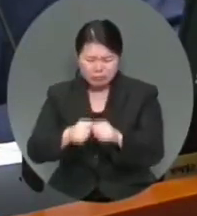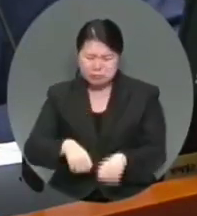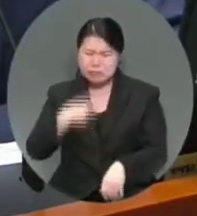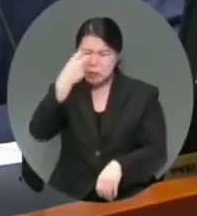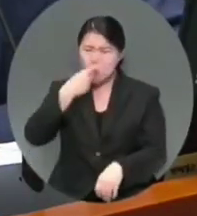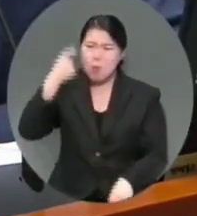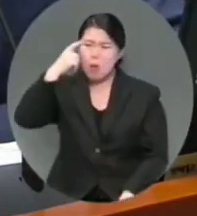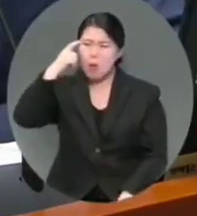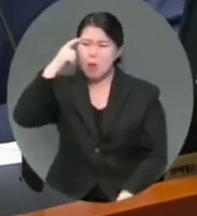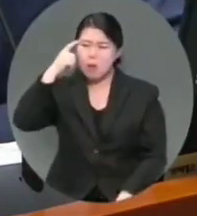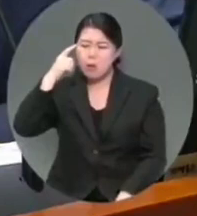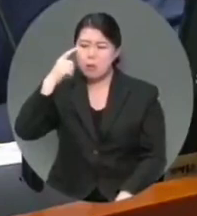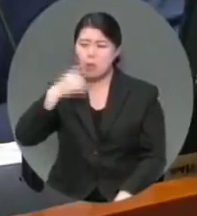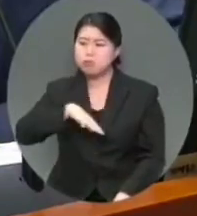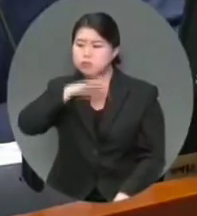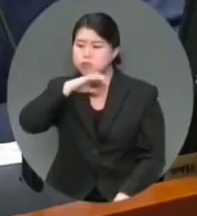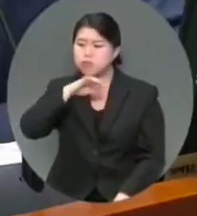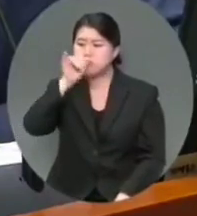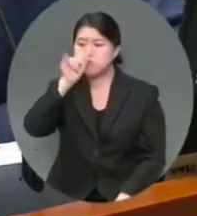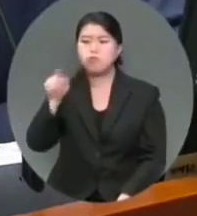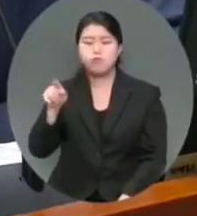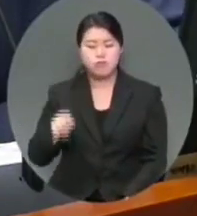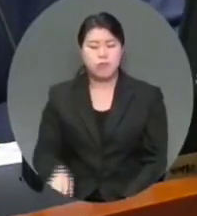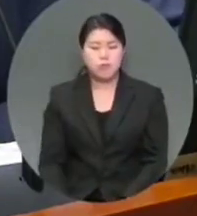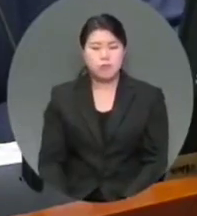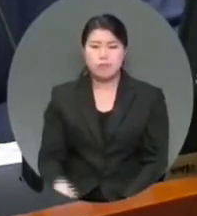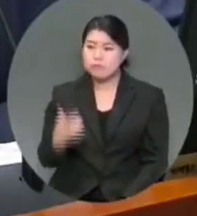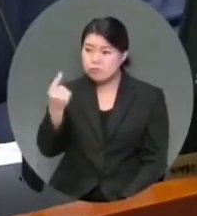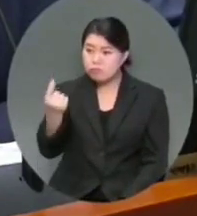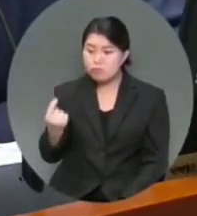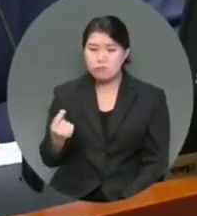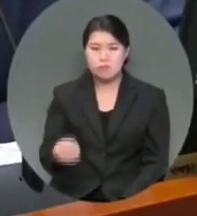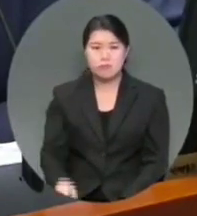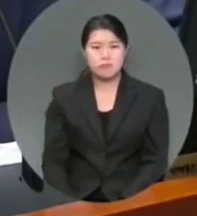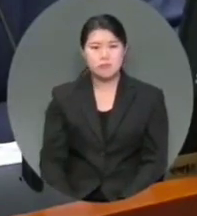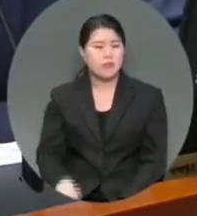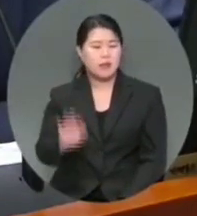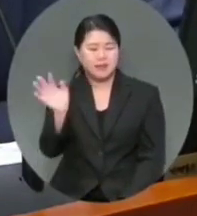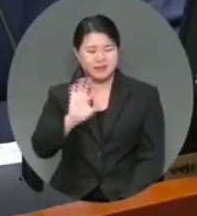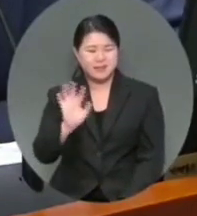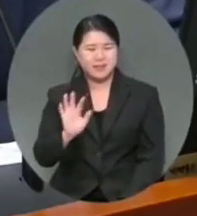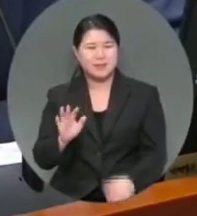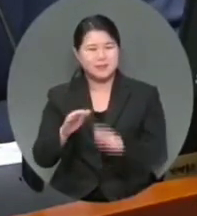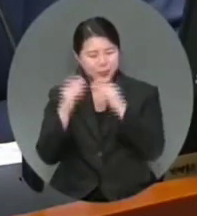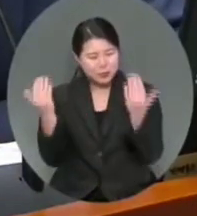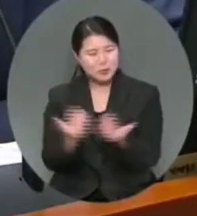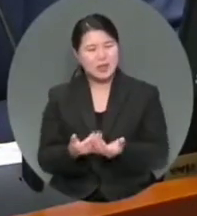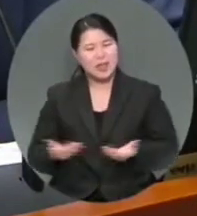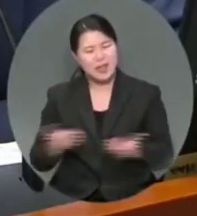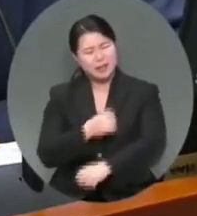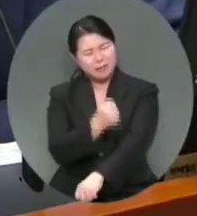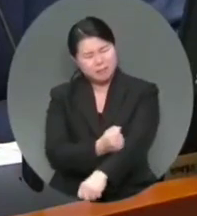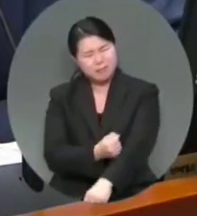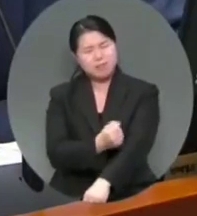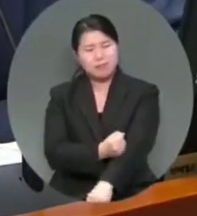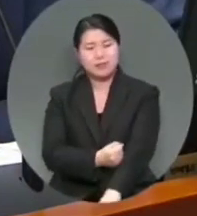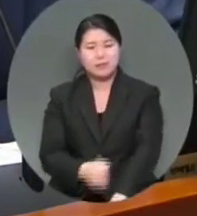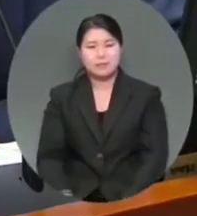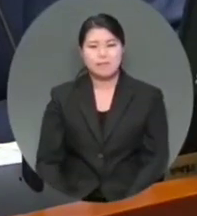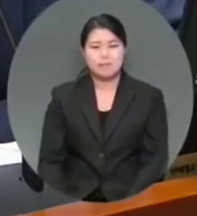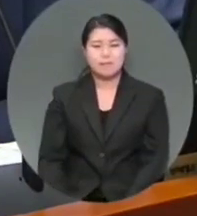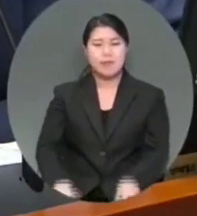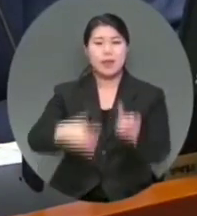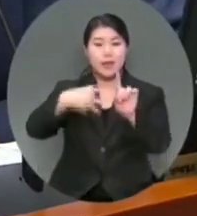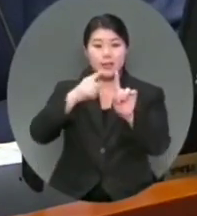되냐? 그래서 보이콧했다는 거 아니에요? 맞잖아요. 보이콧한 사람 없이 전부 날밤새면서 일했습니다. 물론